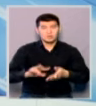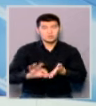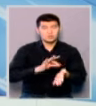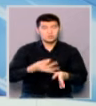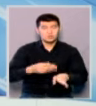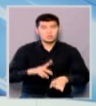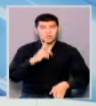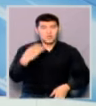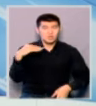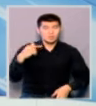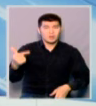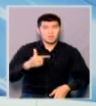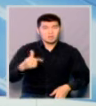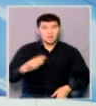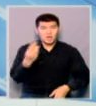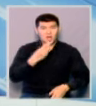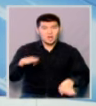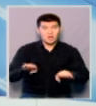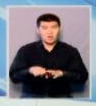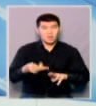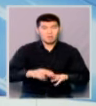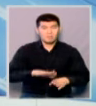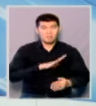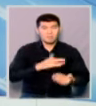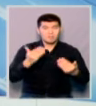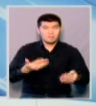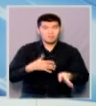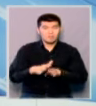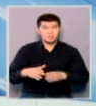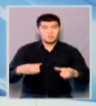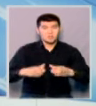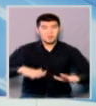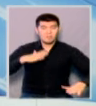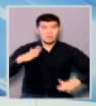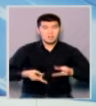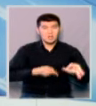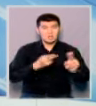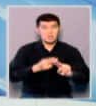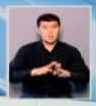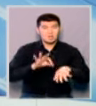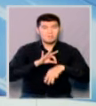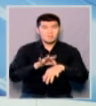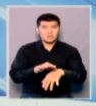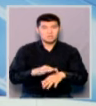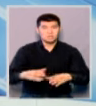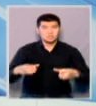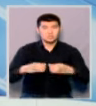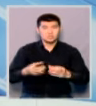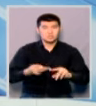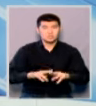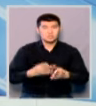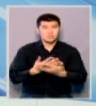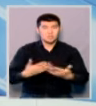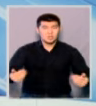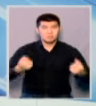службы Актюбинского, Атрауского и Бениуского гарнизонов выполнили практические стрельбы и прошли полосу препятствия